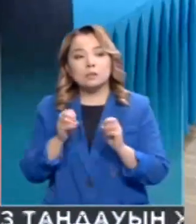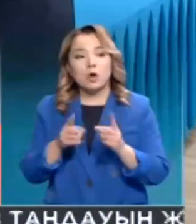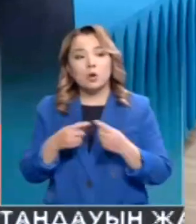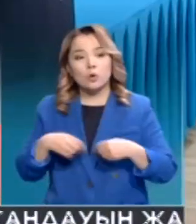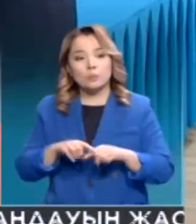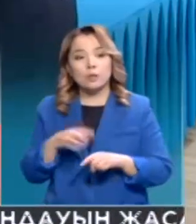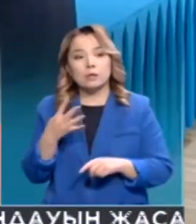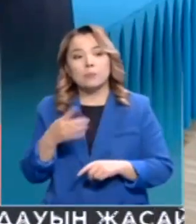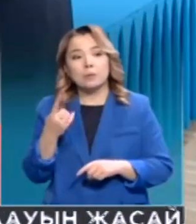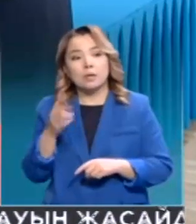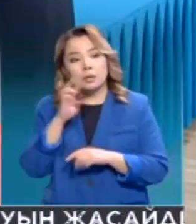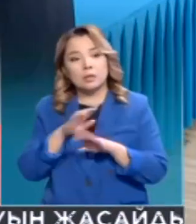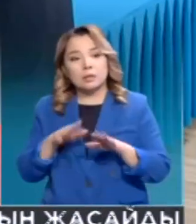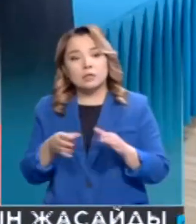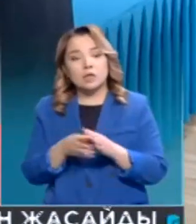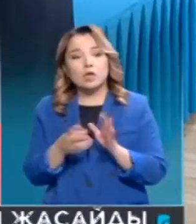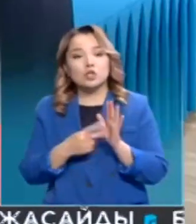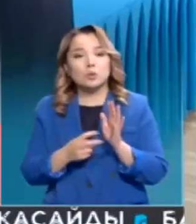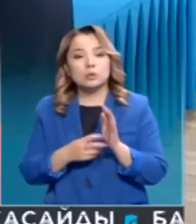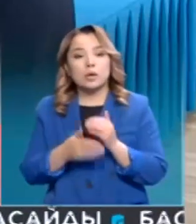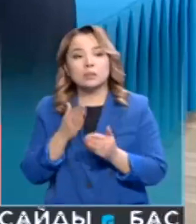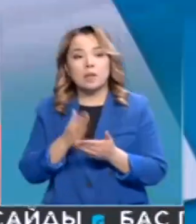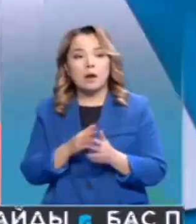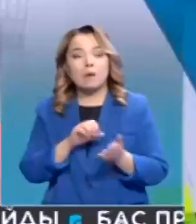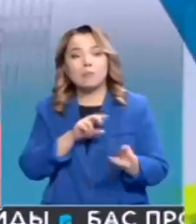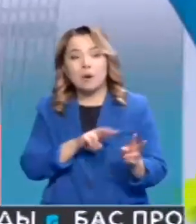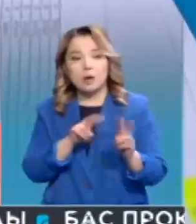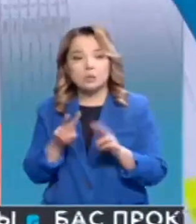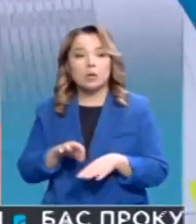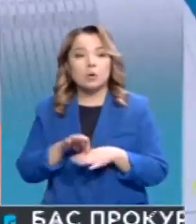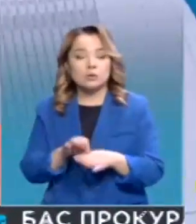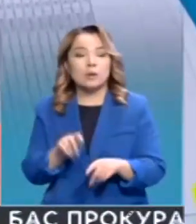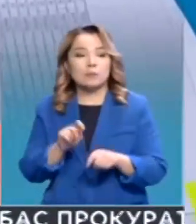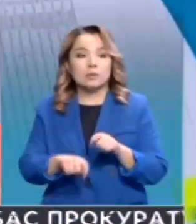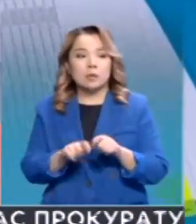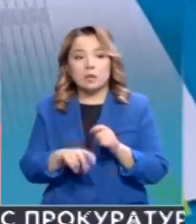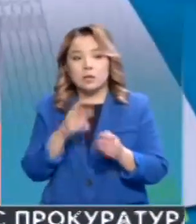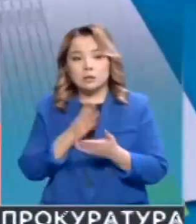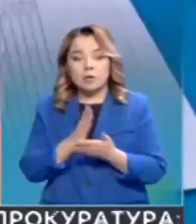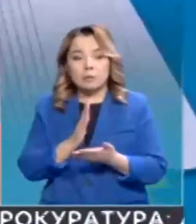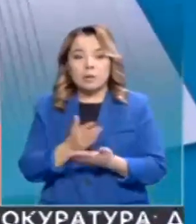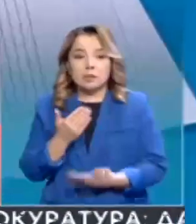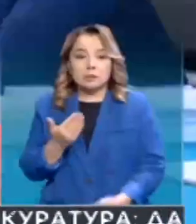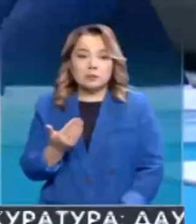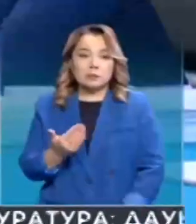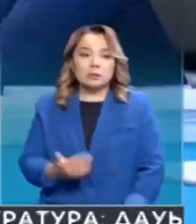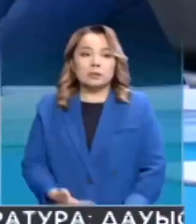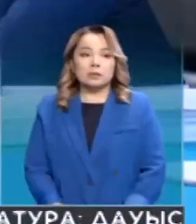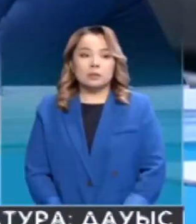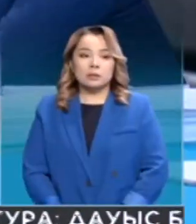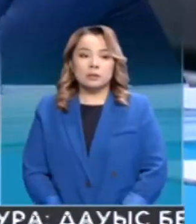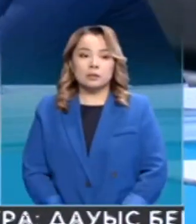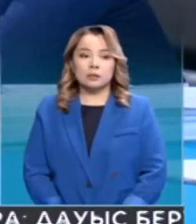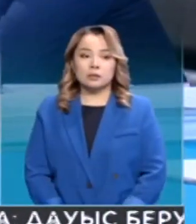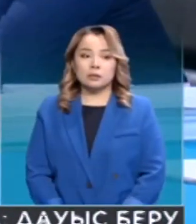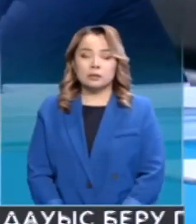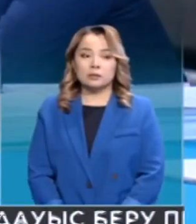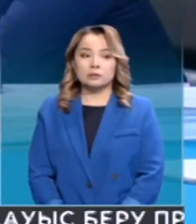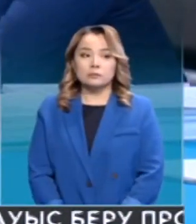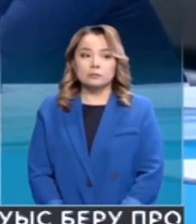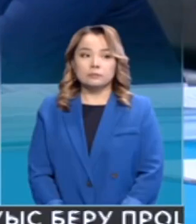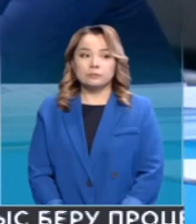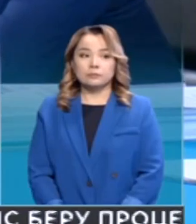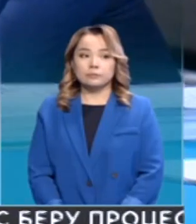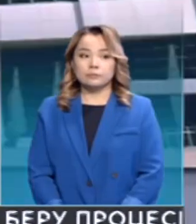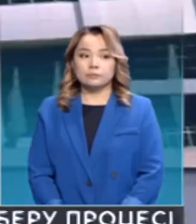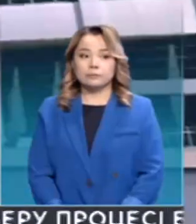мен 41 елден 700-ден астам байқаушы аккредиттелген. Азамат Бейбітұлы, Олжас Берікбай, Қазақстан ұлттық арнасы,